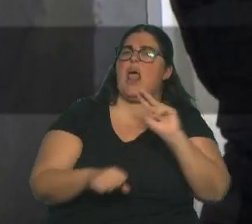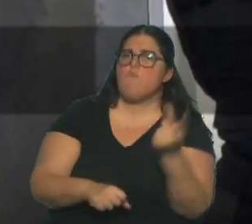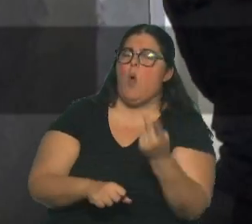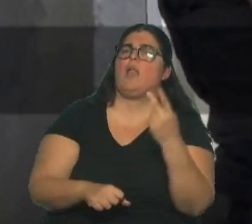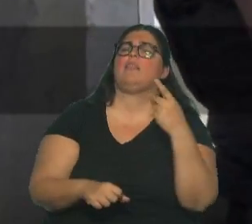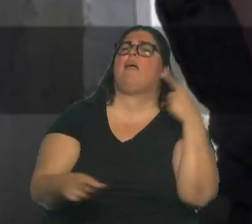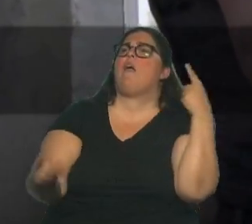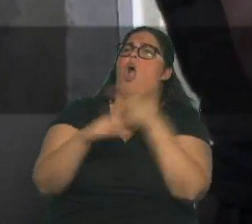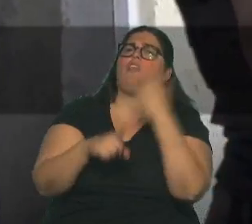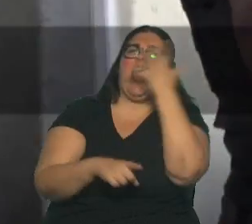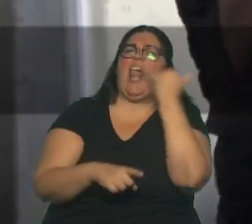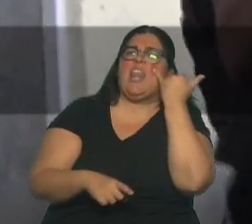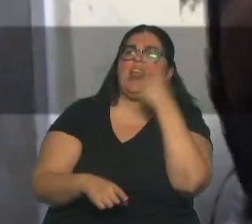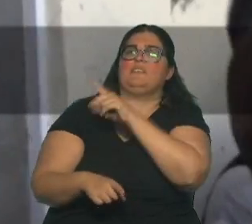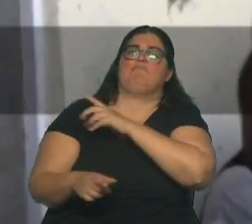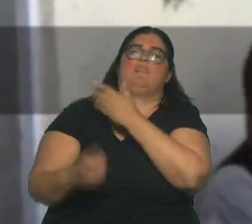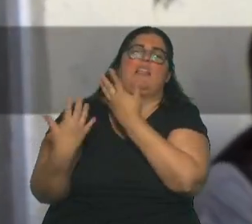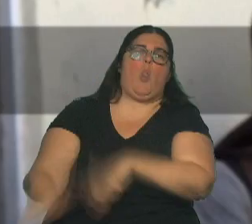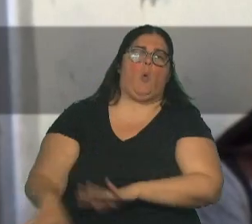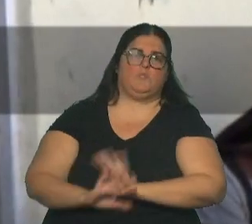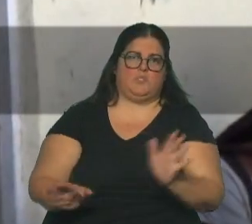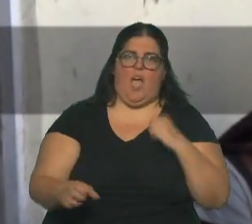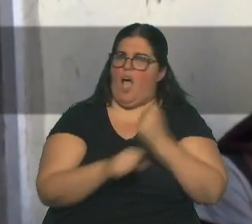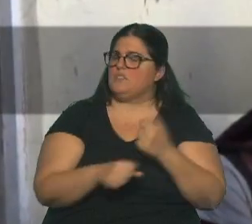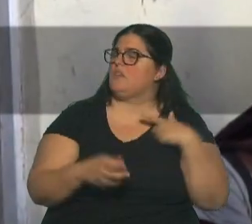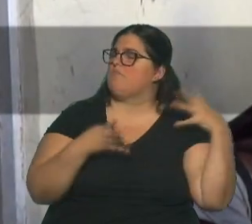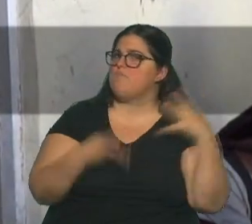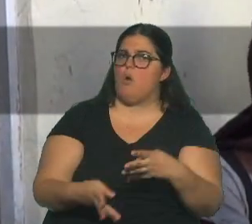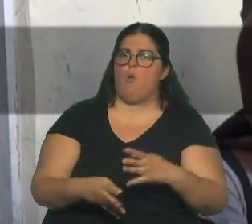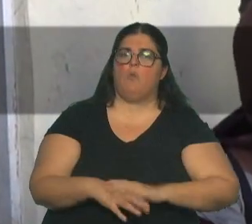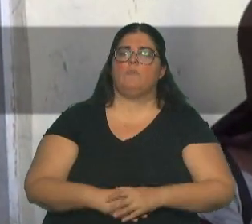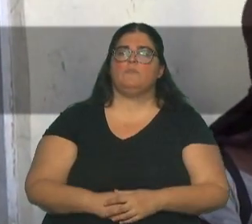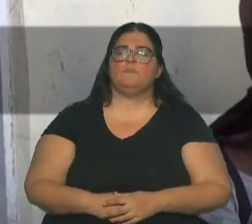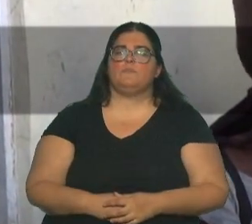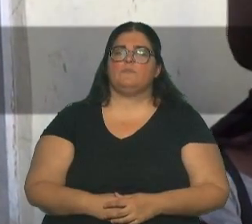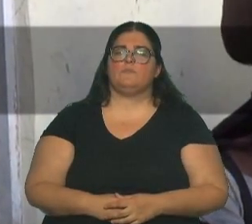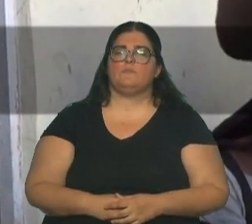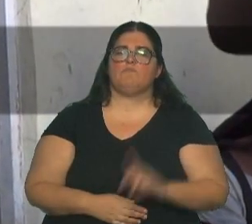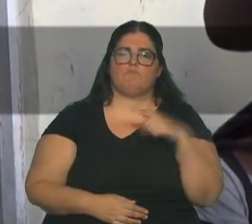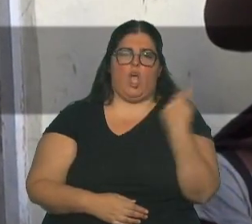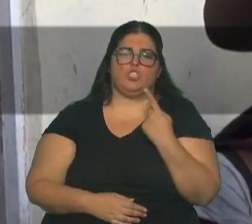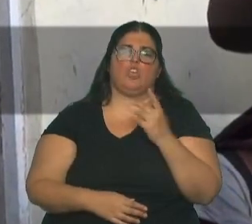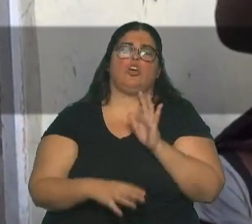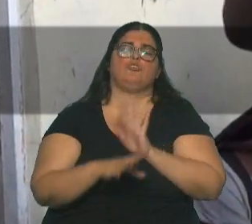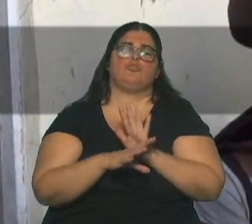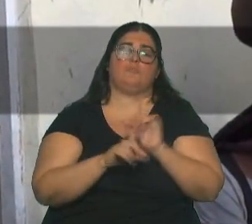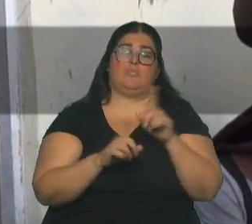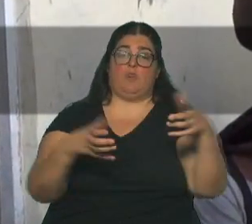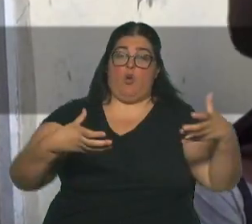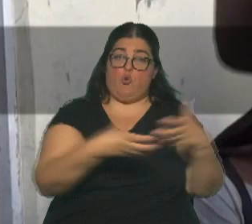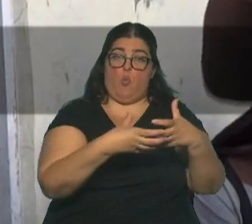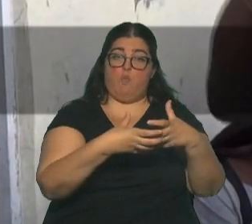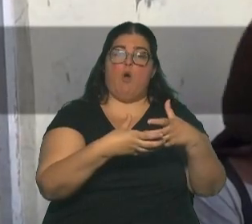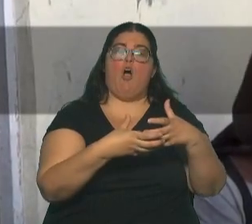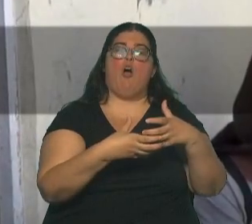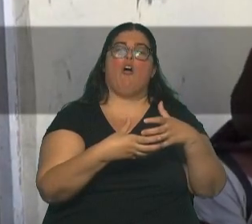Sam Kadi, nous avons contre Ariel Henry jusqu'à ce qu'il y ait une démission. Et nous te répétons déjà, et nous-mêmes nous vivons ensemble.